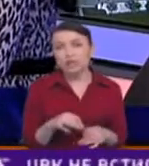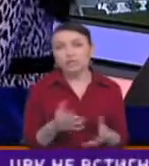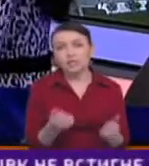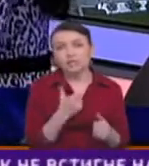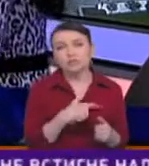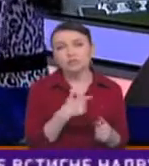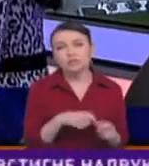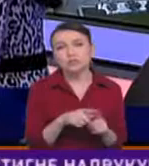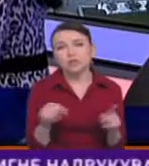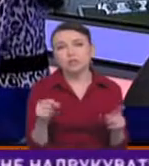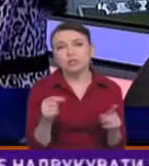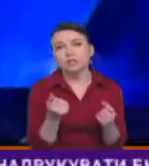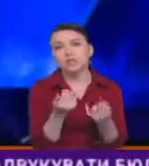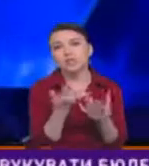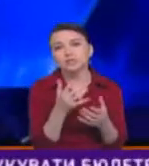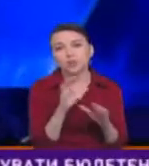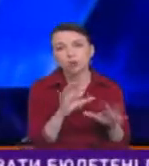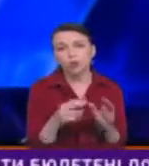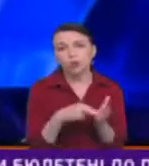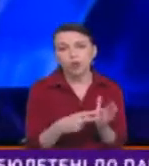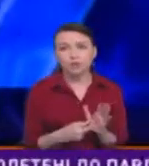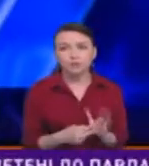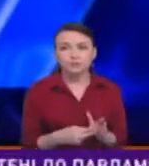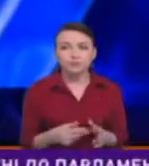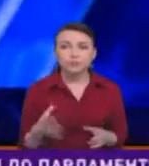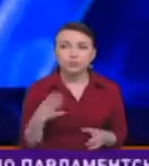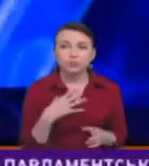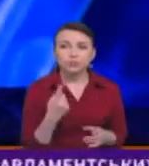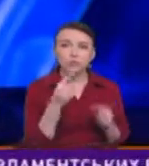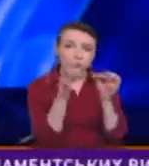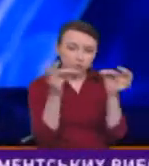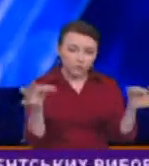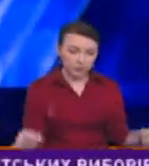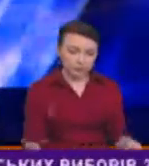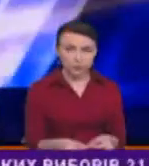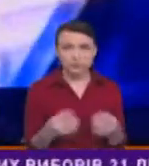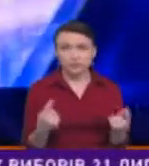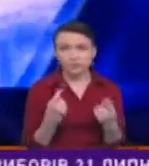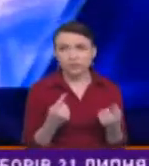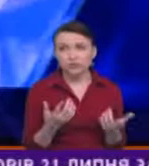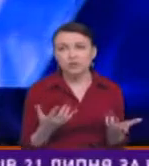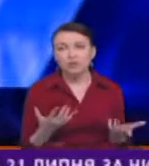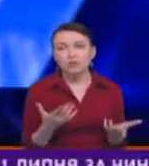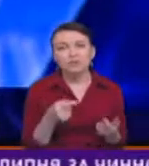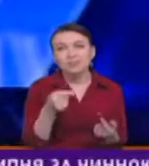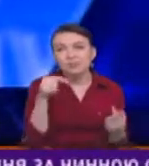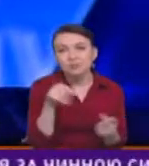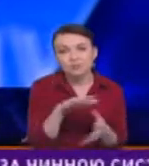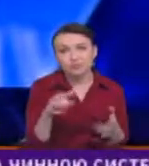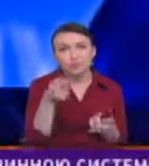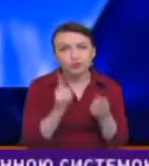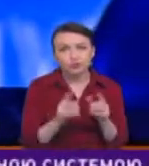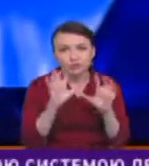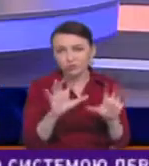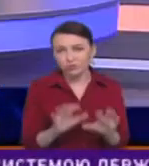критерій кількість законопроєктів. Законопроєкти були просто на одну сторіночку. Звичайно, що вони не корелювалися з чинним законодавством